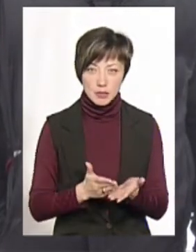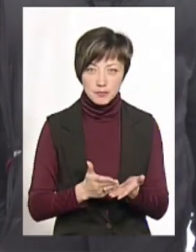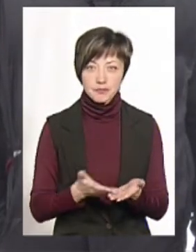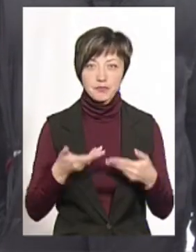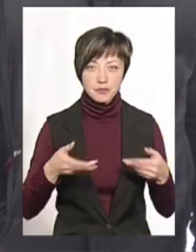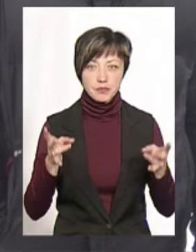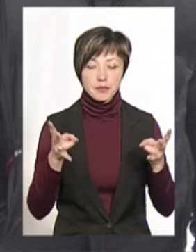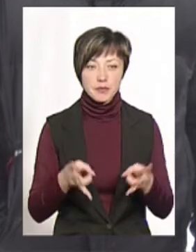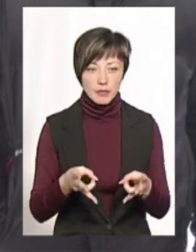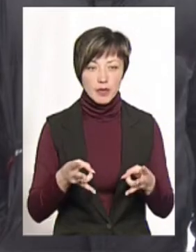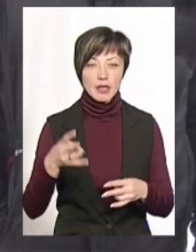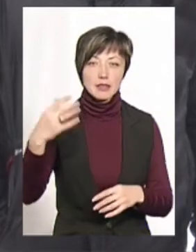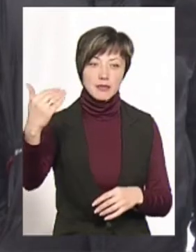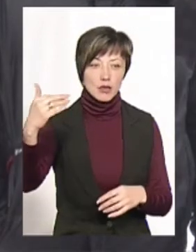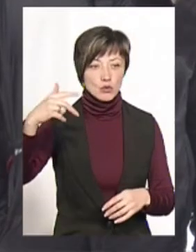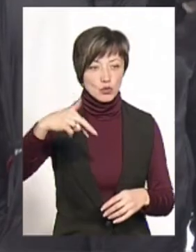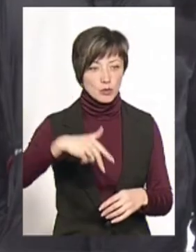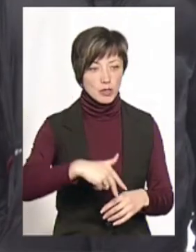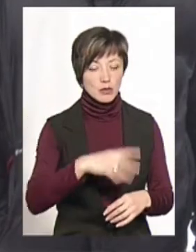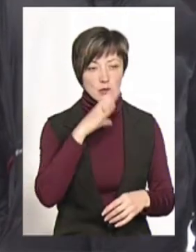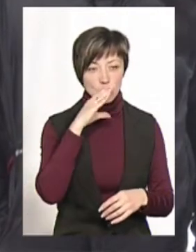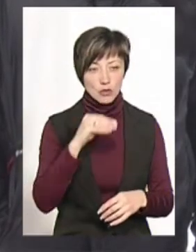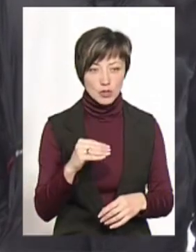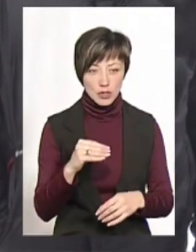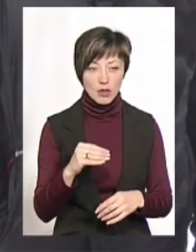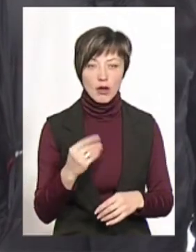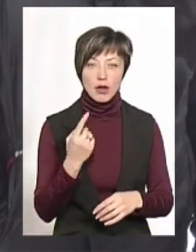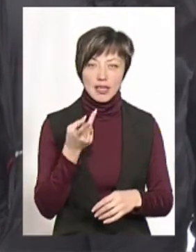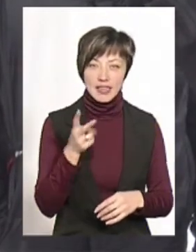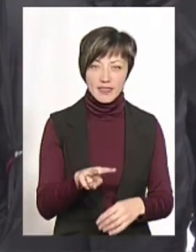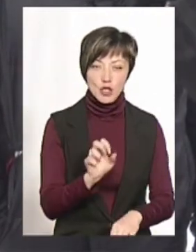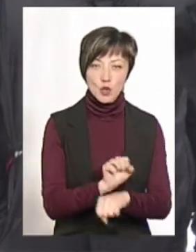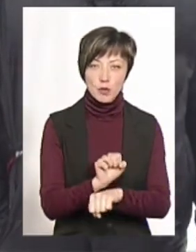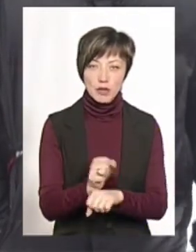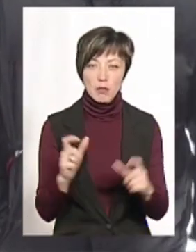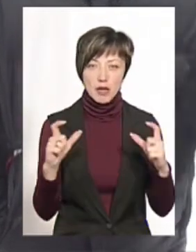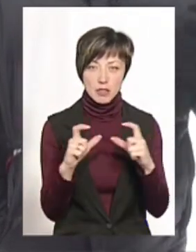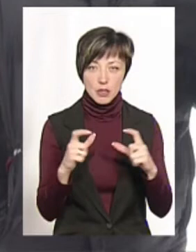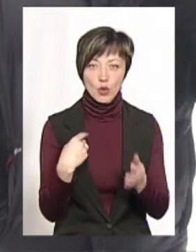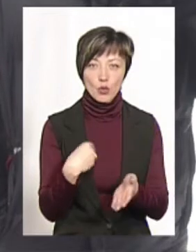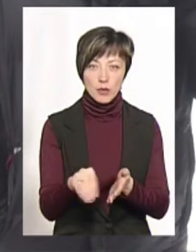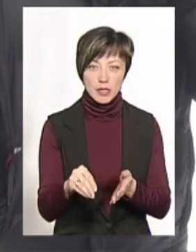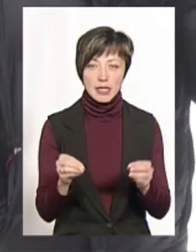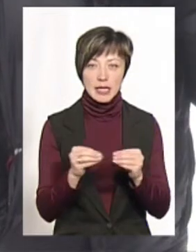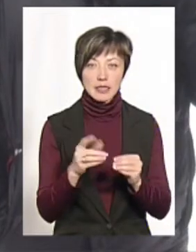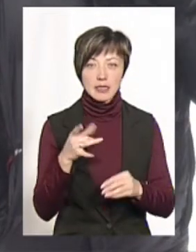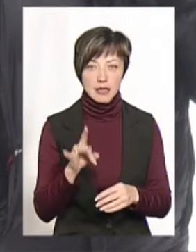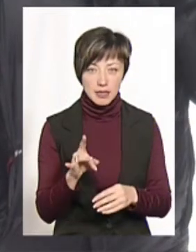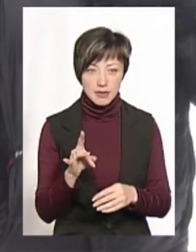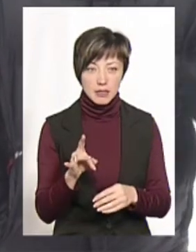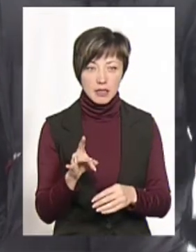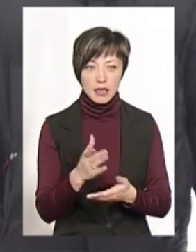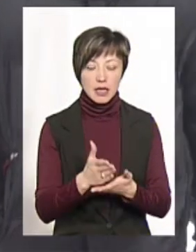нам потрібно зверху спуститися до маршрутки, під'їхати дві зупинки до магазину, купити за 10 гривень